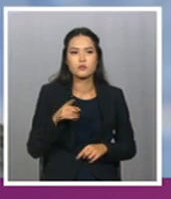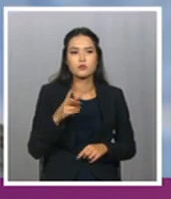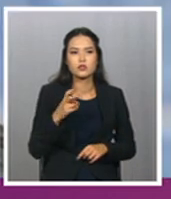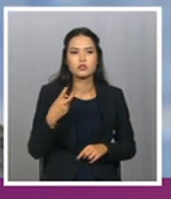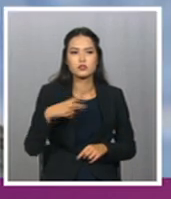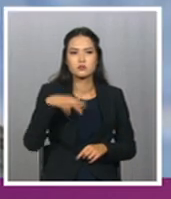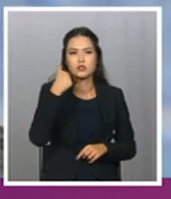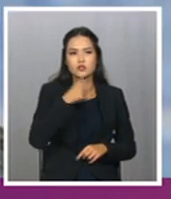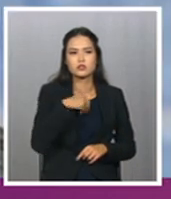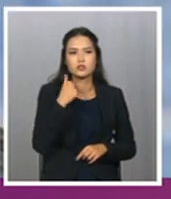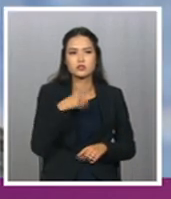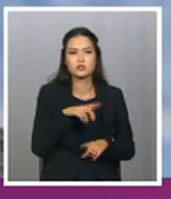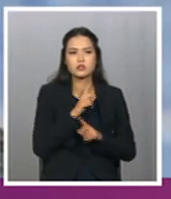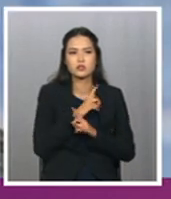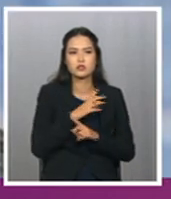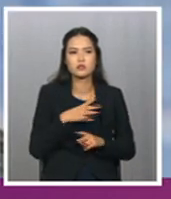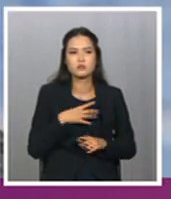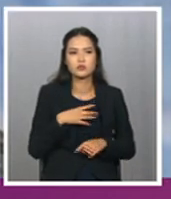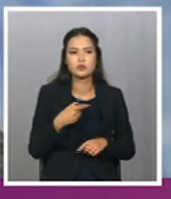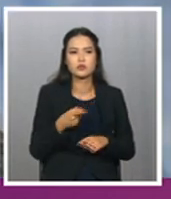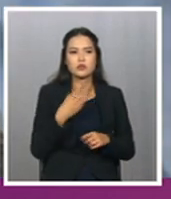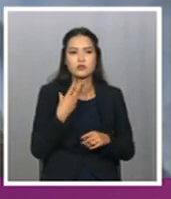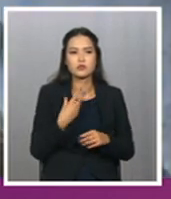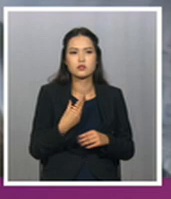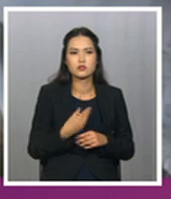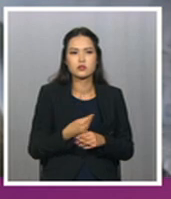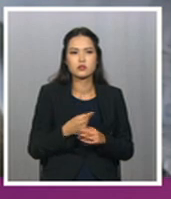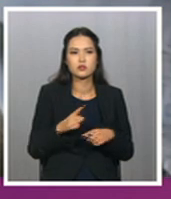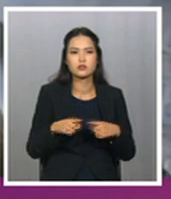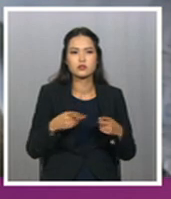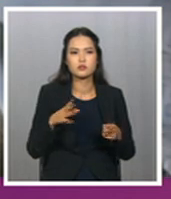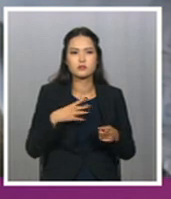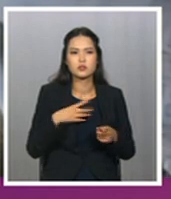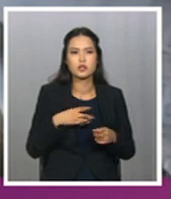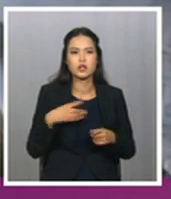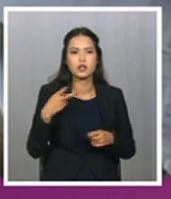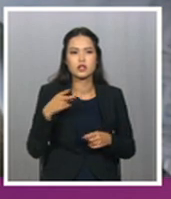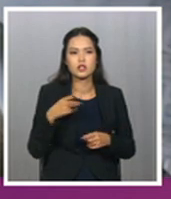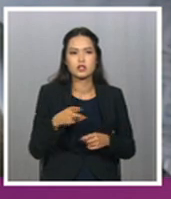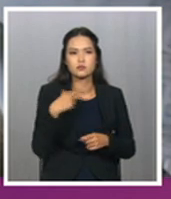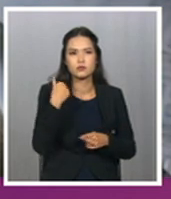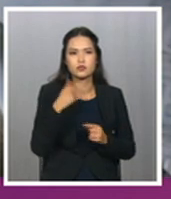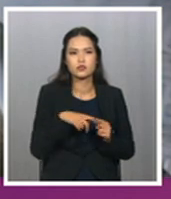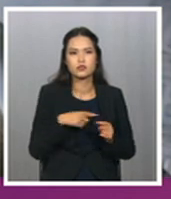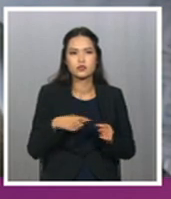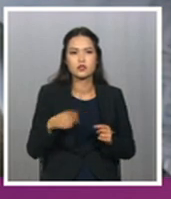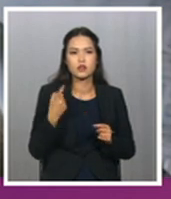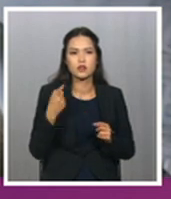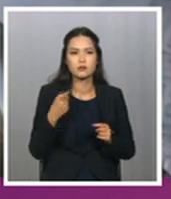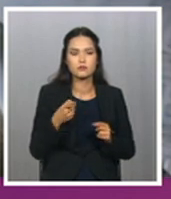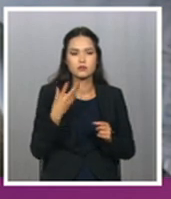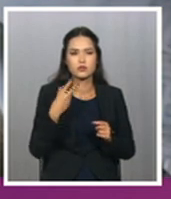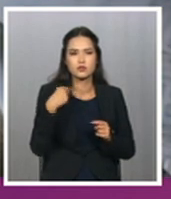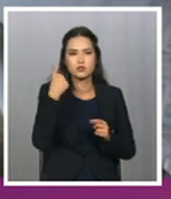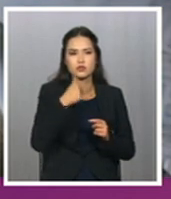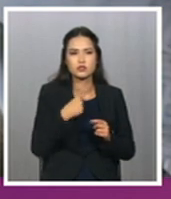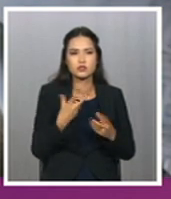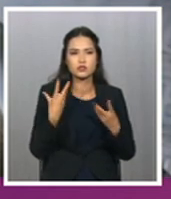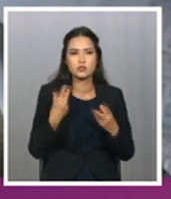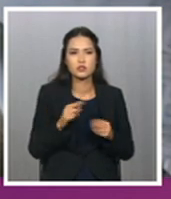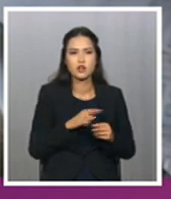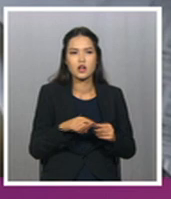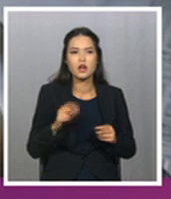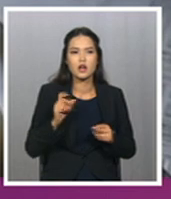қайтыс болды. Оның өлімі де моласы да құпия. 2000 жылы Тайм журналы «Мың жылдық адамы» деп атаған Шыңғыс хан